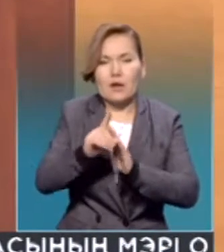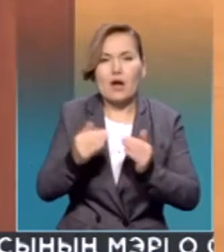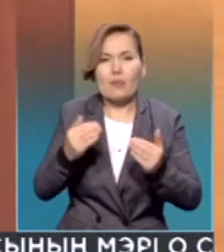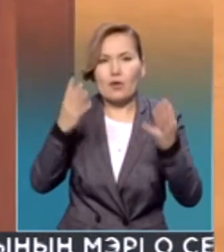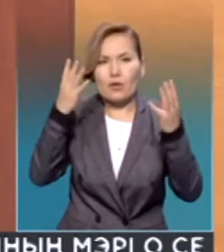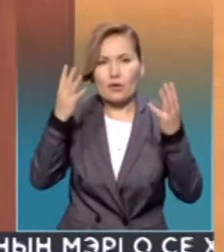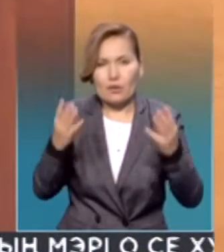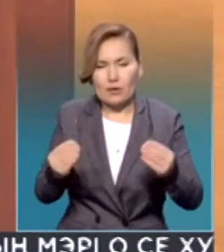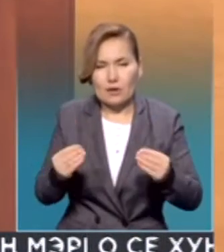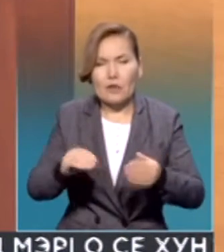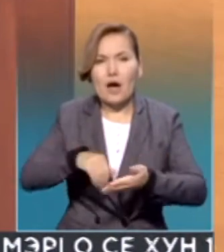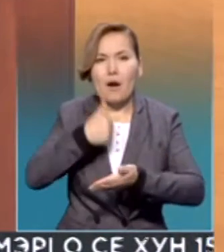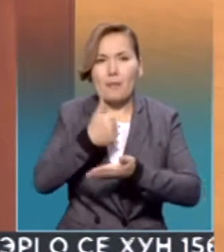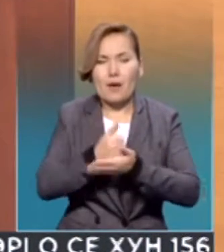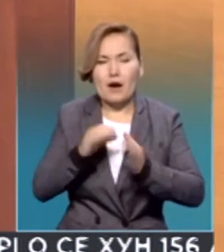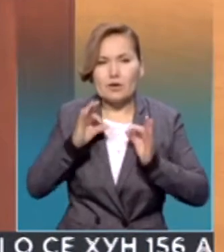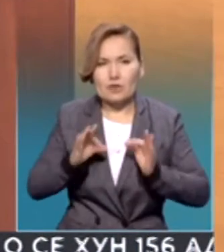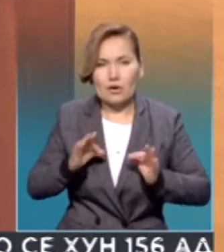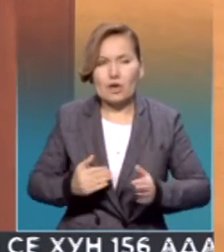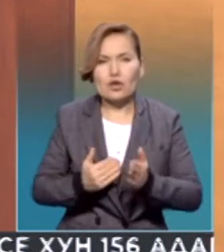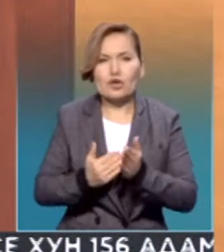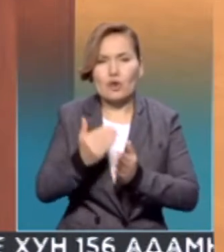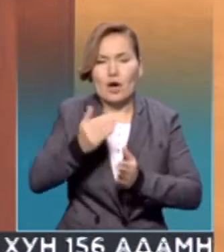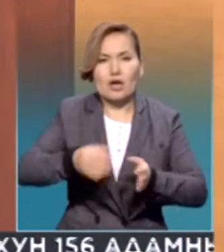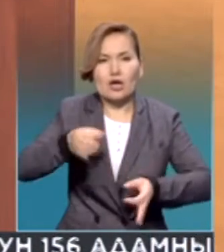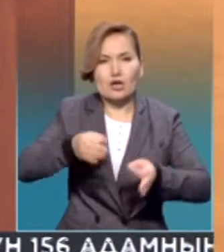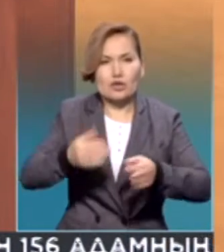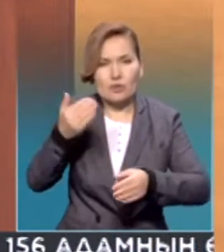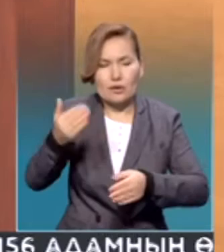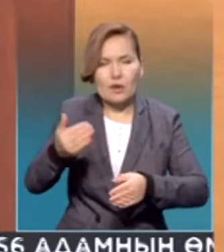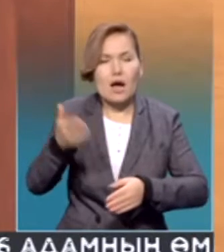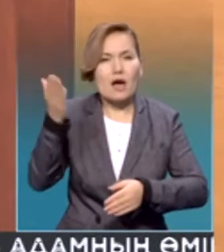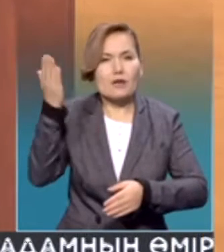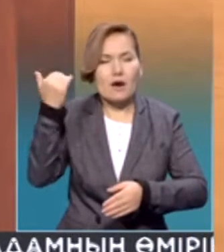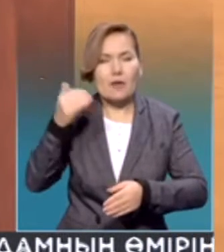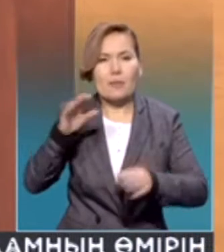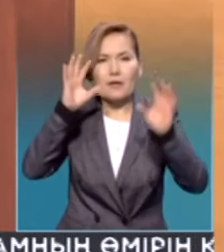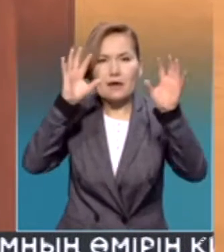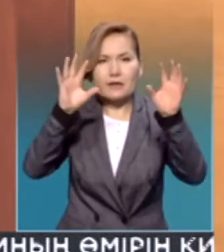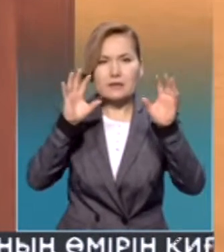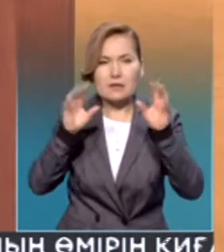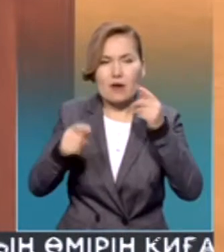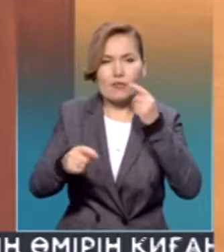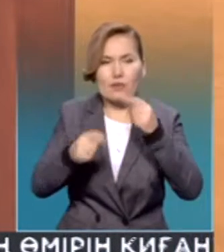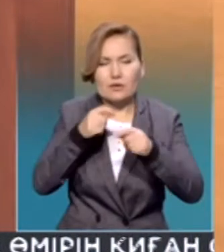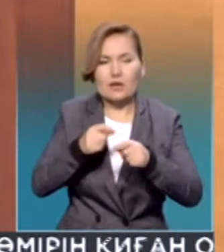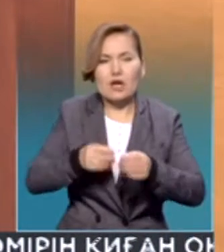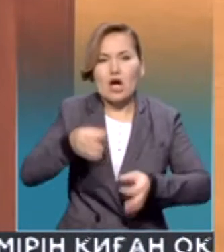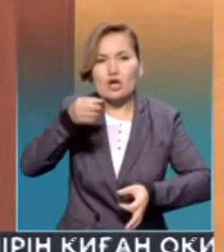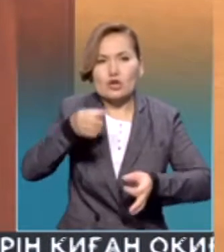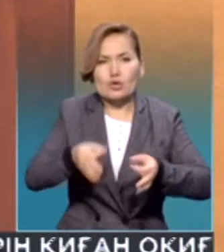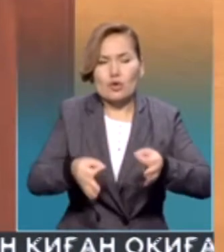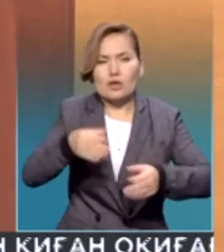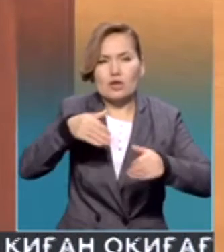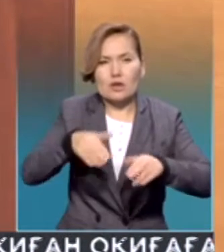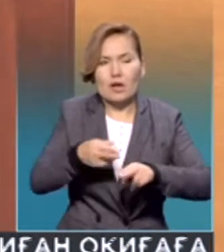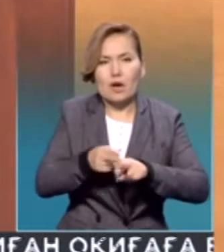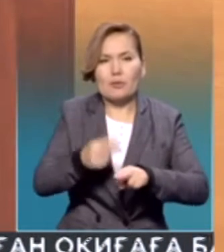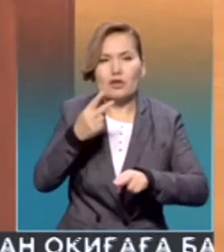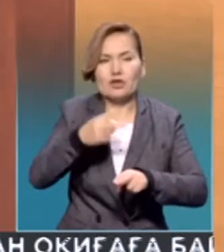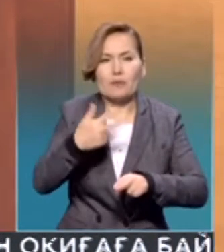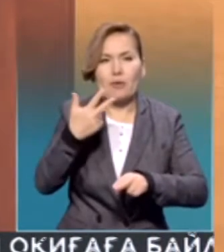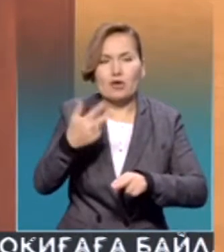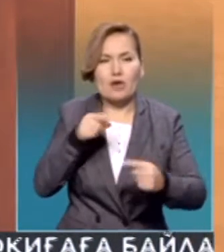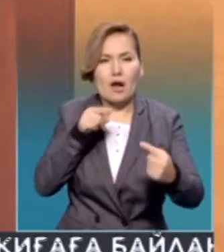күнү бас прокуратура жогорку сотко кезинде осындай заңсыз чыгарылган сот чечимдерине байланыштуу 23